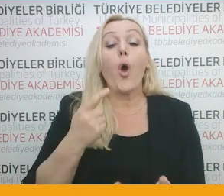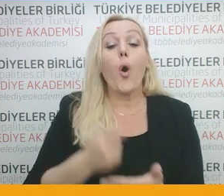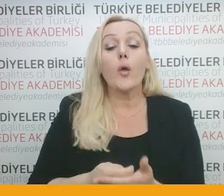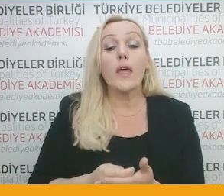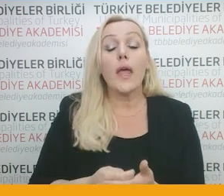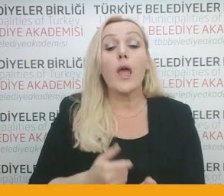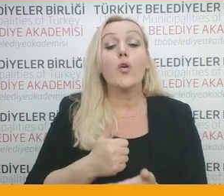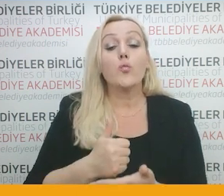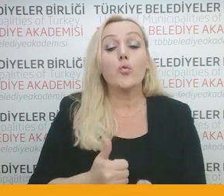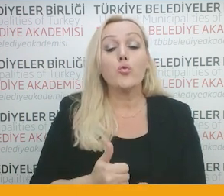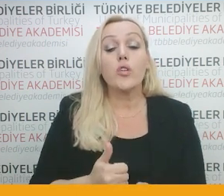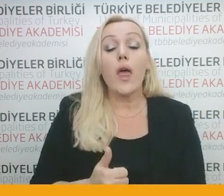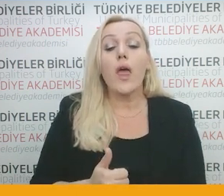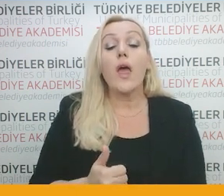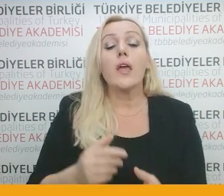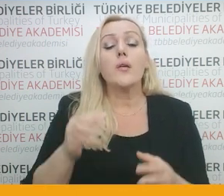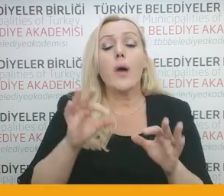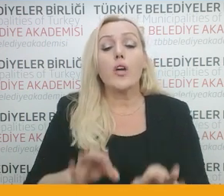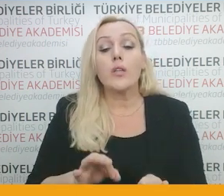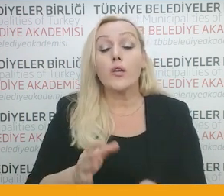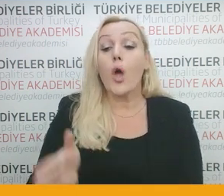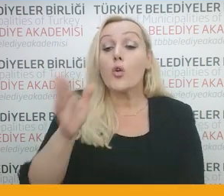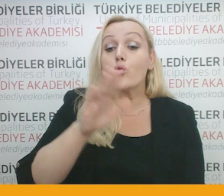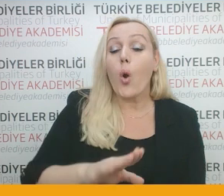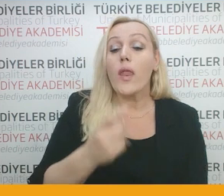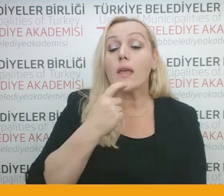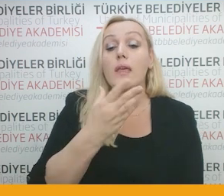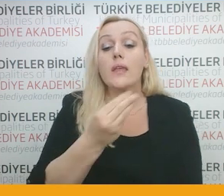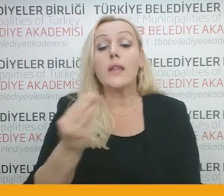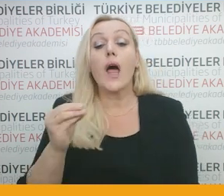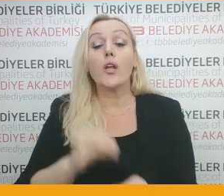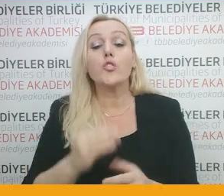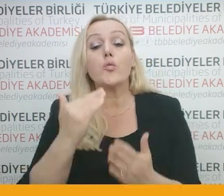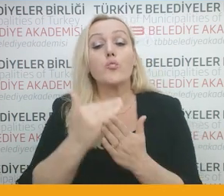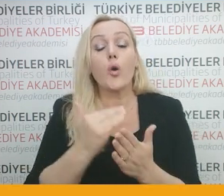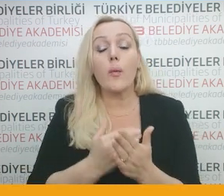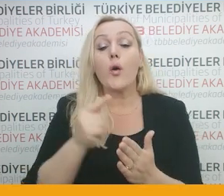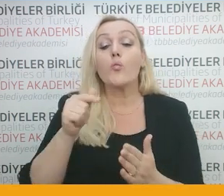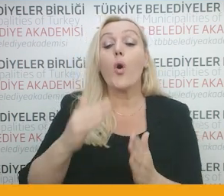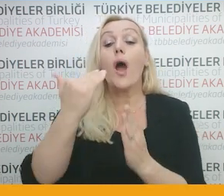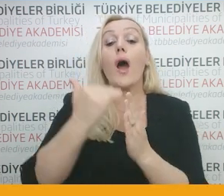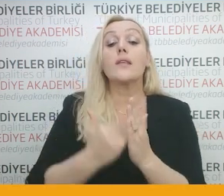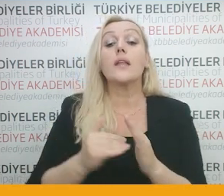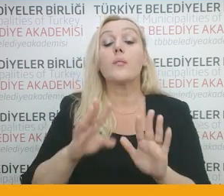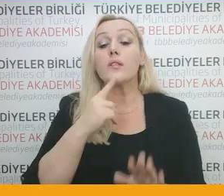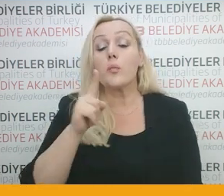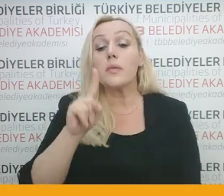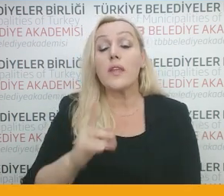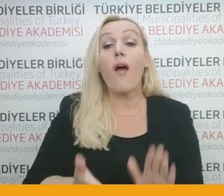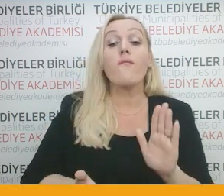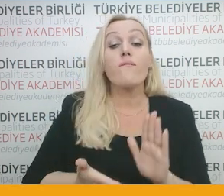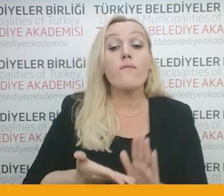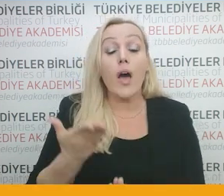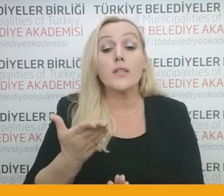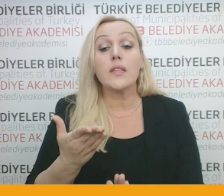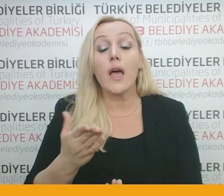az olmaz diyor. Başlangıçta daha sonraki yıllar için programlanmış olan ödenek dilimleri sonraki yılları azaltamazsın diyor. Yani birden fazla yılı